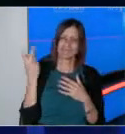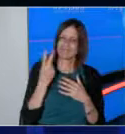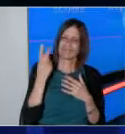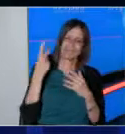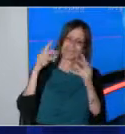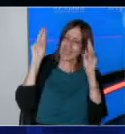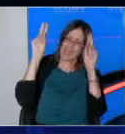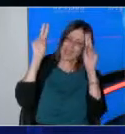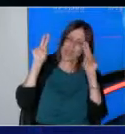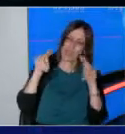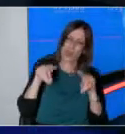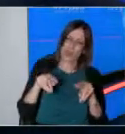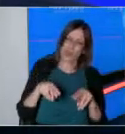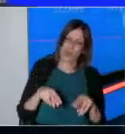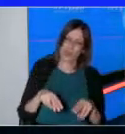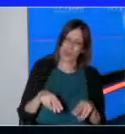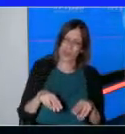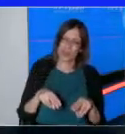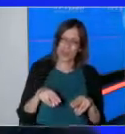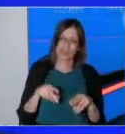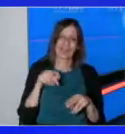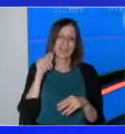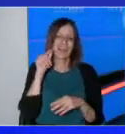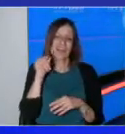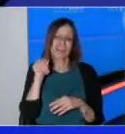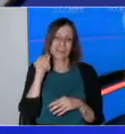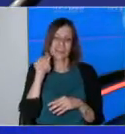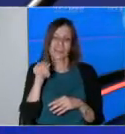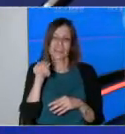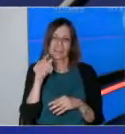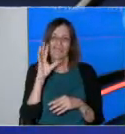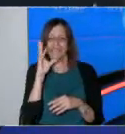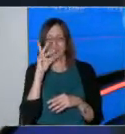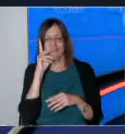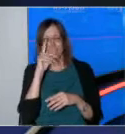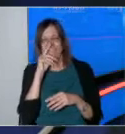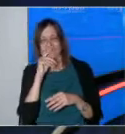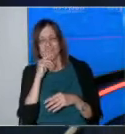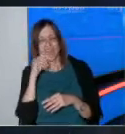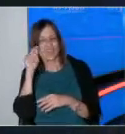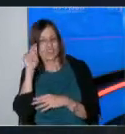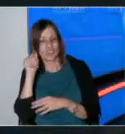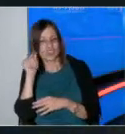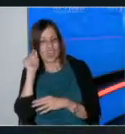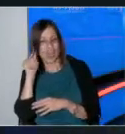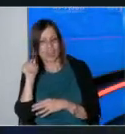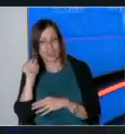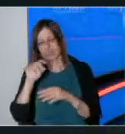בטח עוד יחזור, את כל כך יפה כש